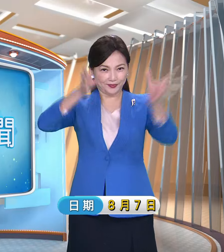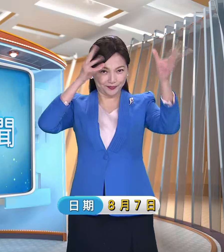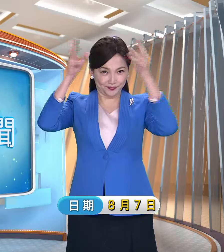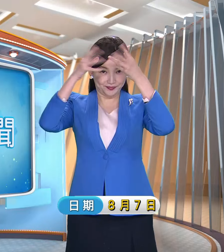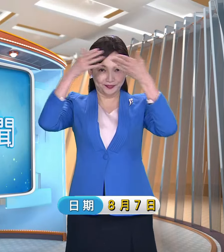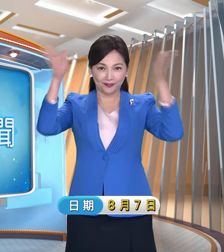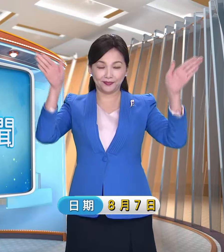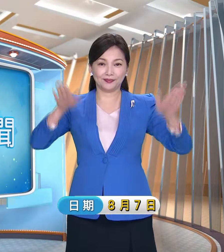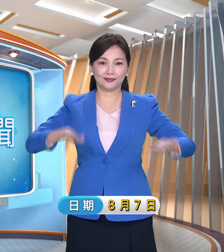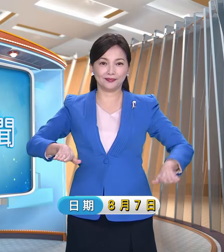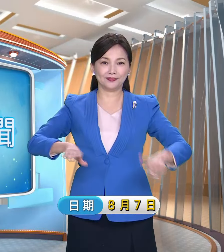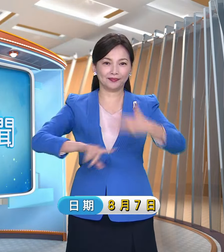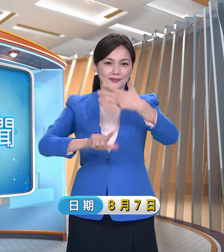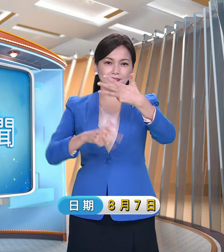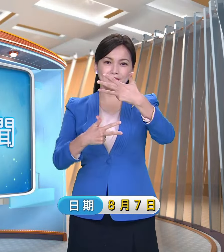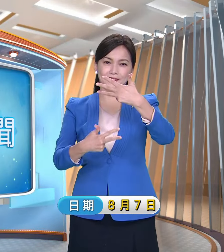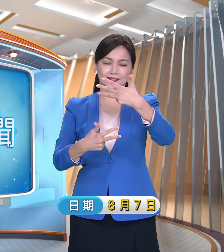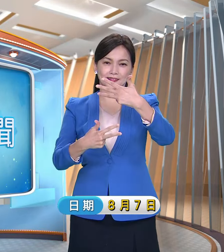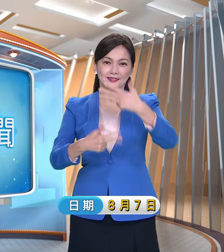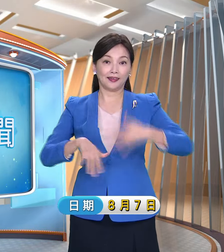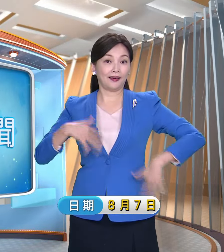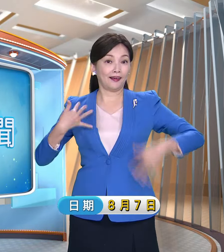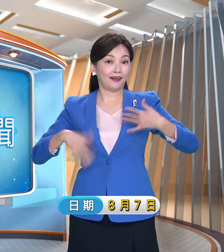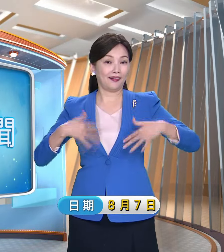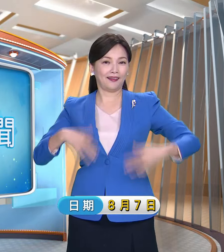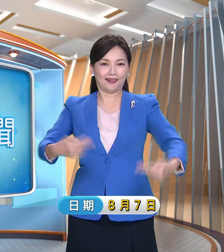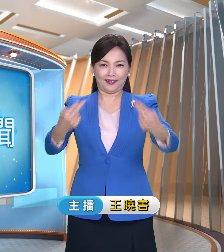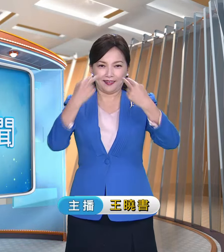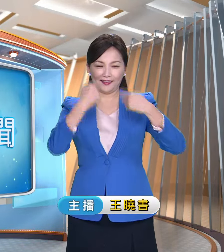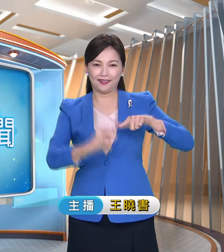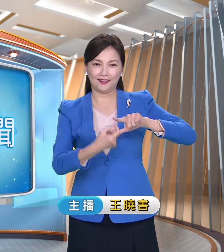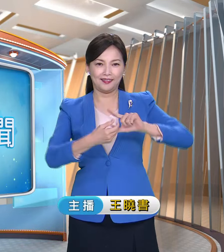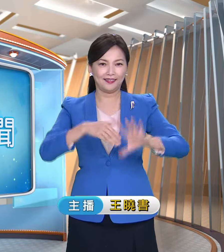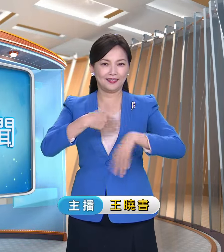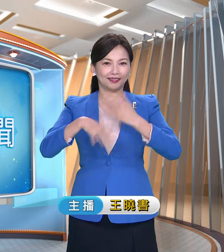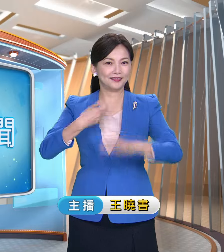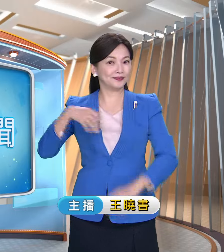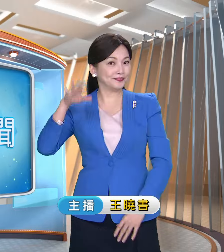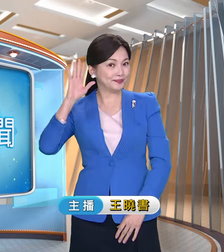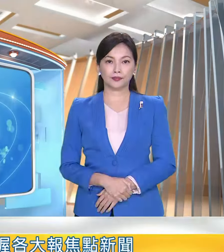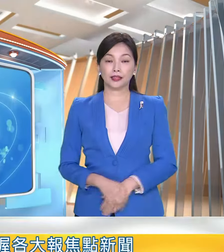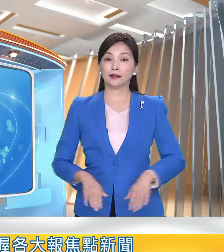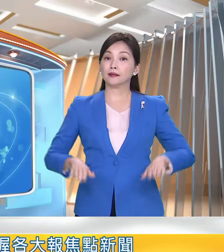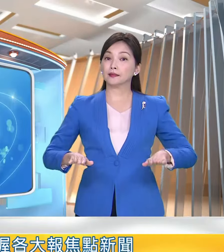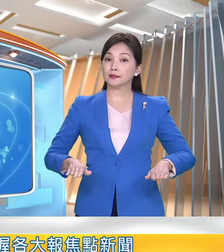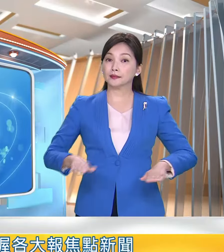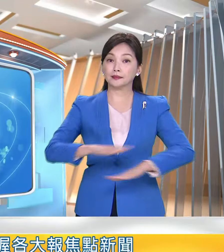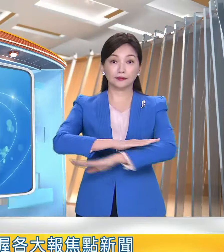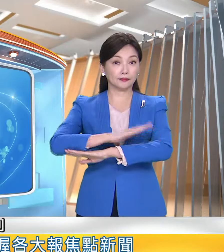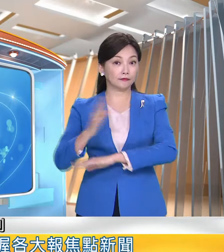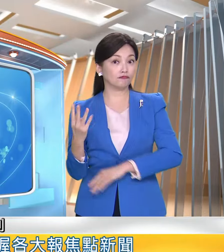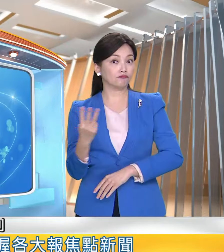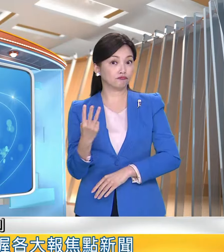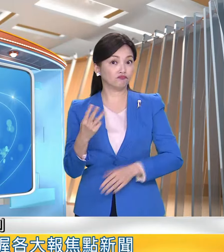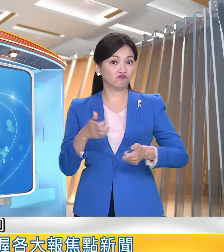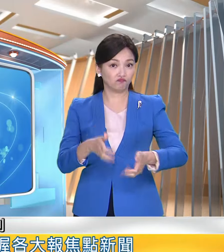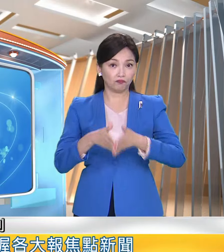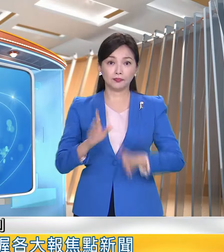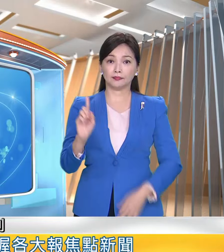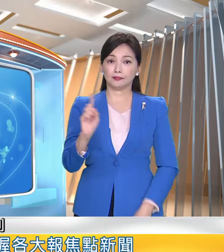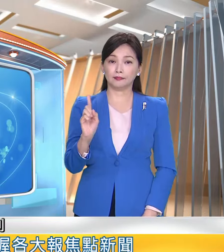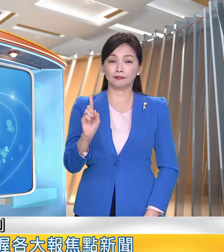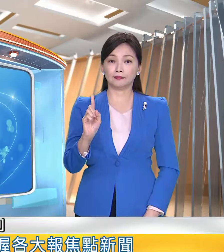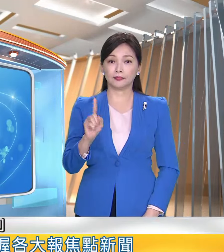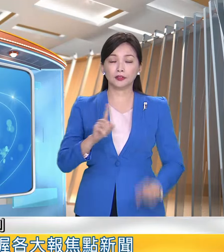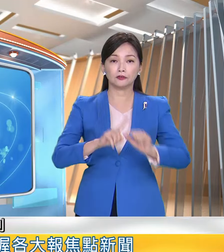看新闻，开视野，欢迎收看今天八月七号的公视手语新闻。读报时间来